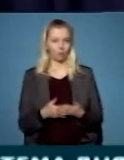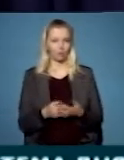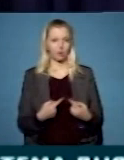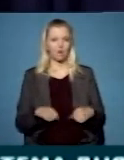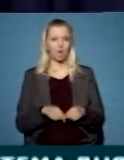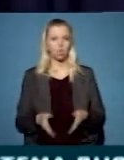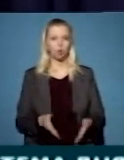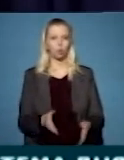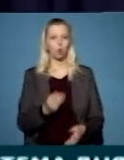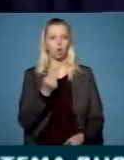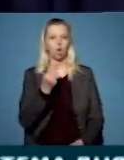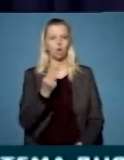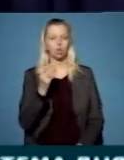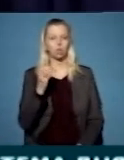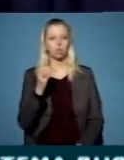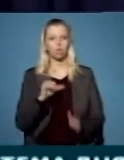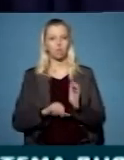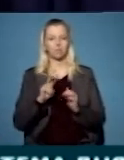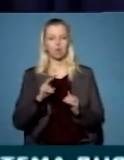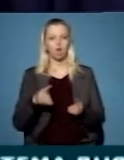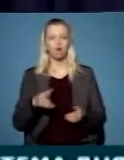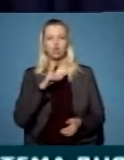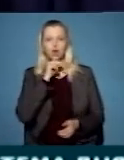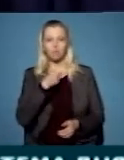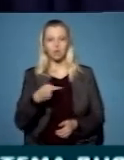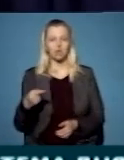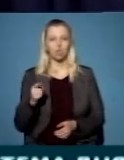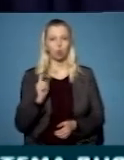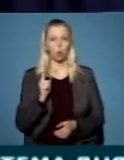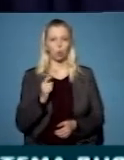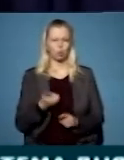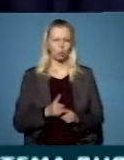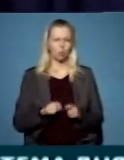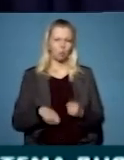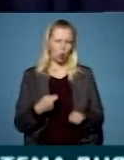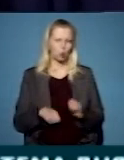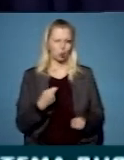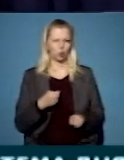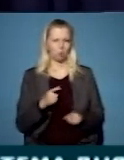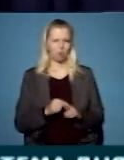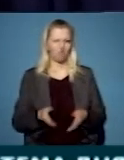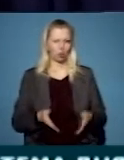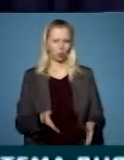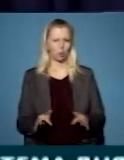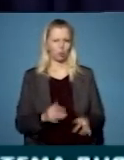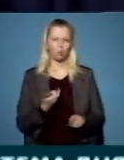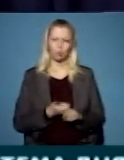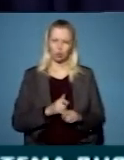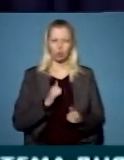Ділянка дороги Р-62 Чернівці-Сторожинець. Ділянка дороги, де дуже часто порушують правила дорожнього руху. Говорю, які. Дуже